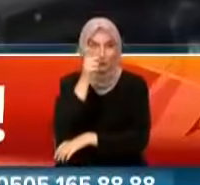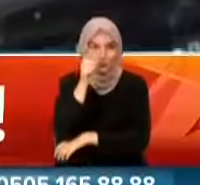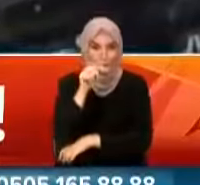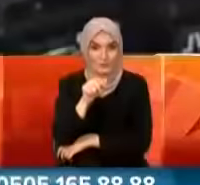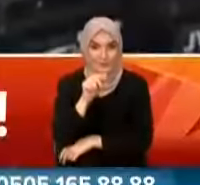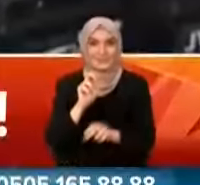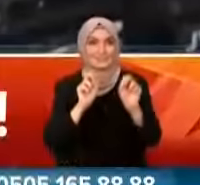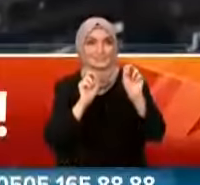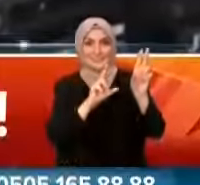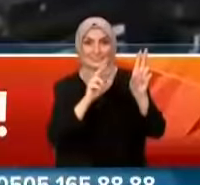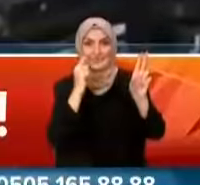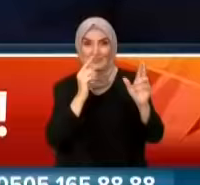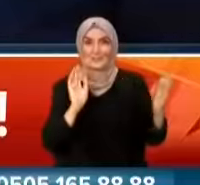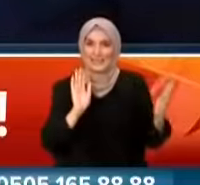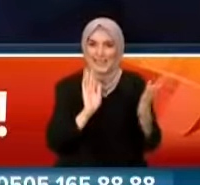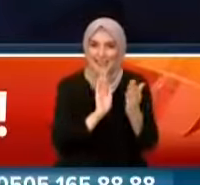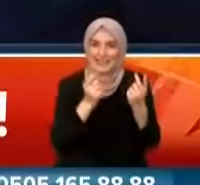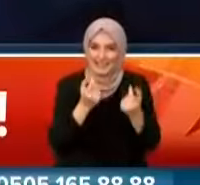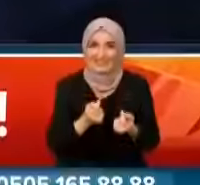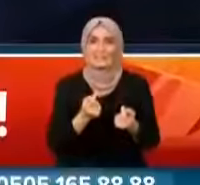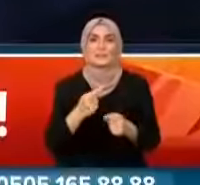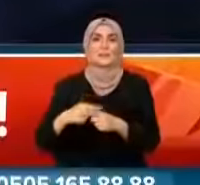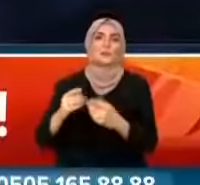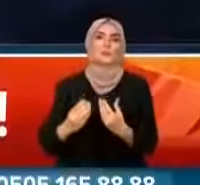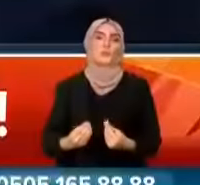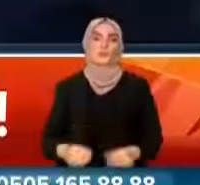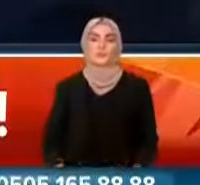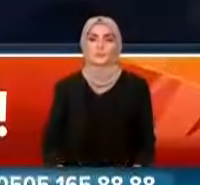vizyona girmesine günler kala paylaşıldı.